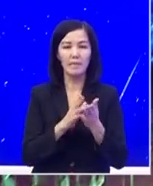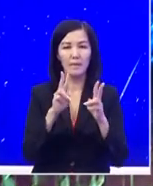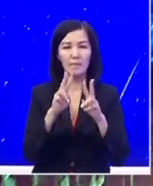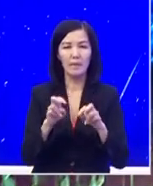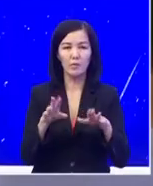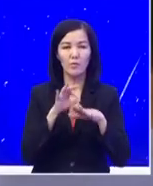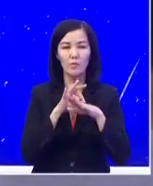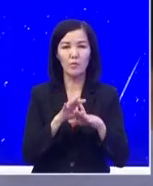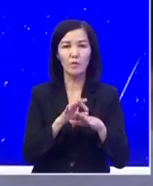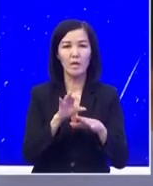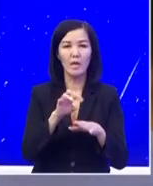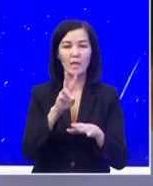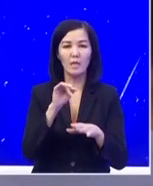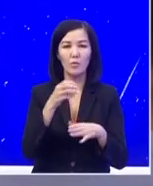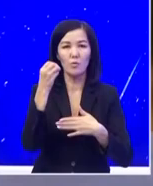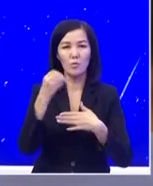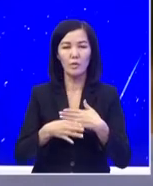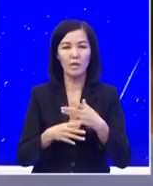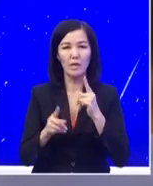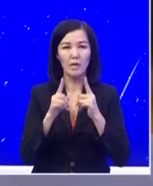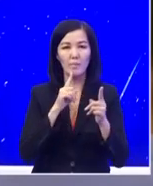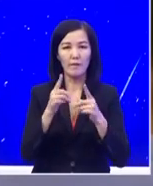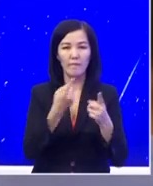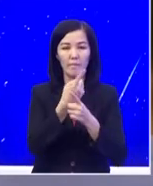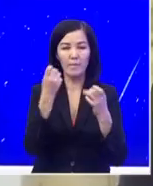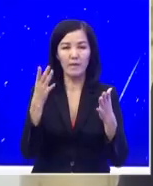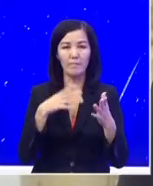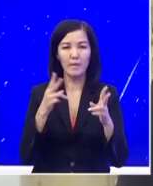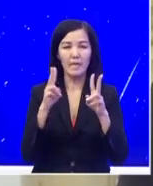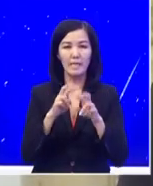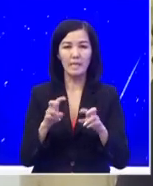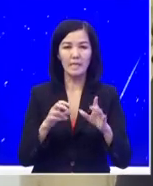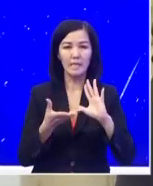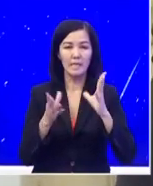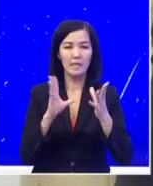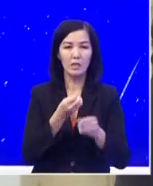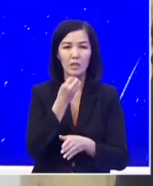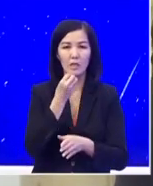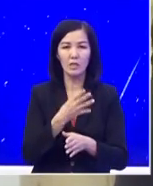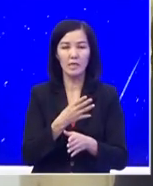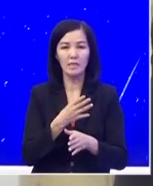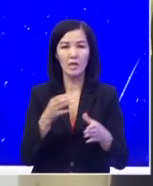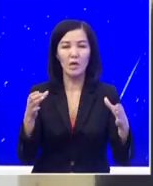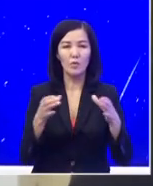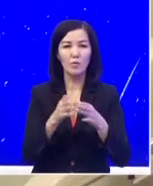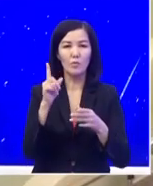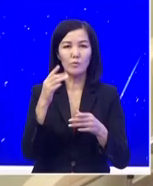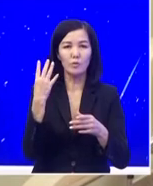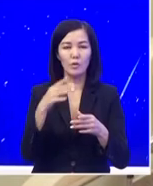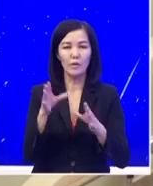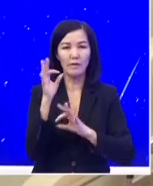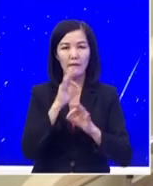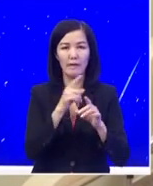жөнінде антикор орталығында өткен брифинг барысында мәлім болды. Тексеріс нәтижелері жаман емес. Арнайы топ 140 дәріхананы